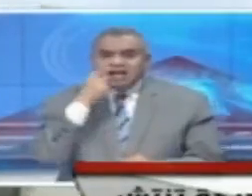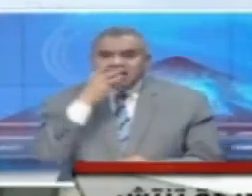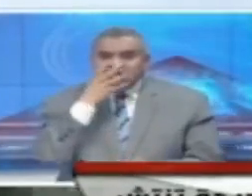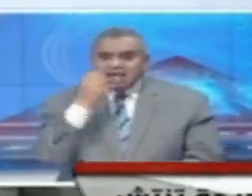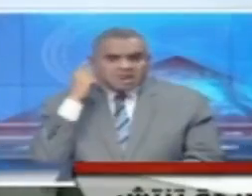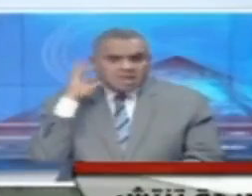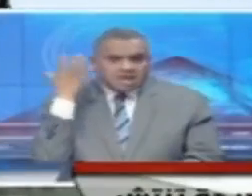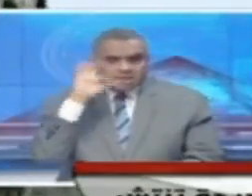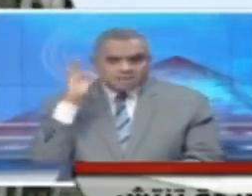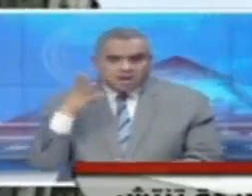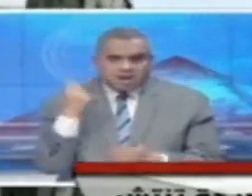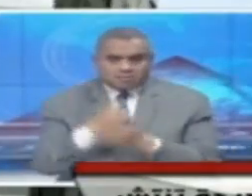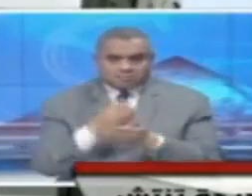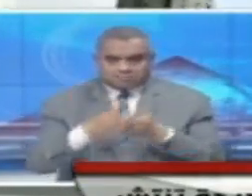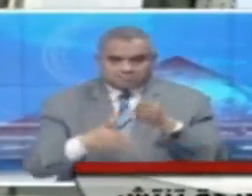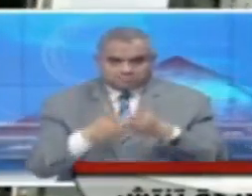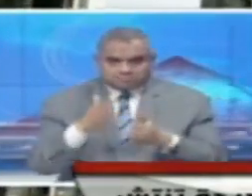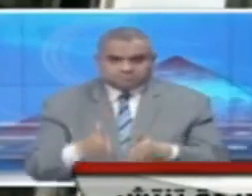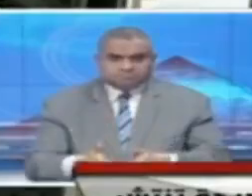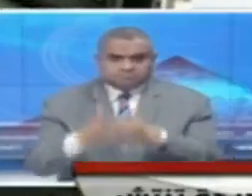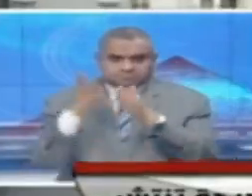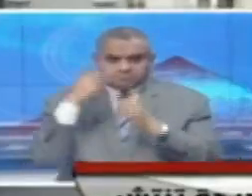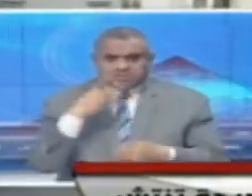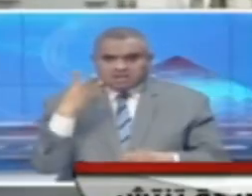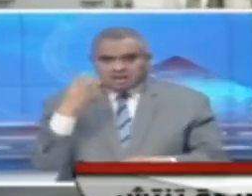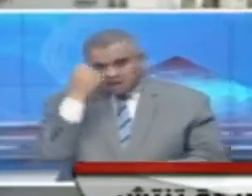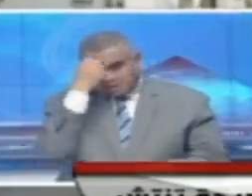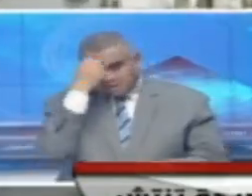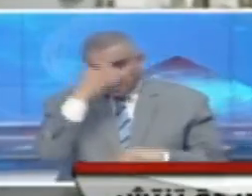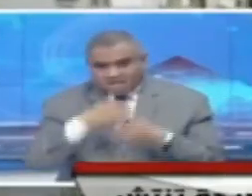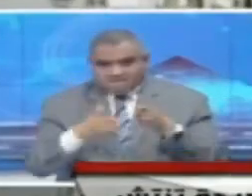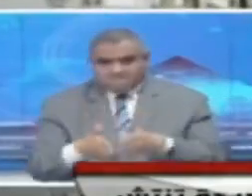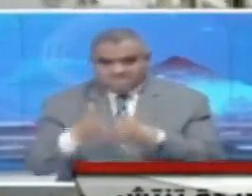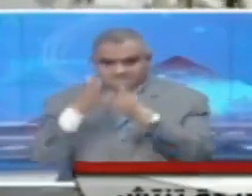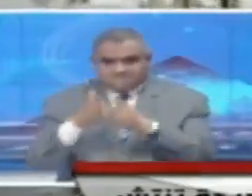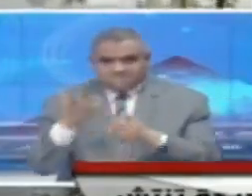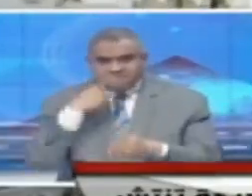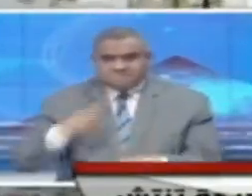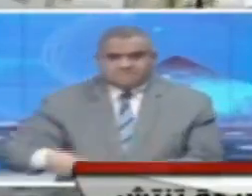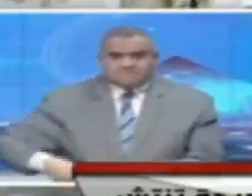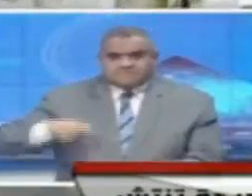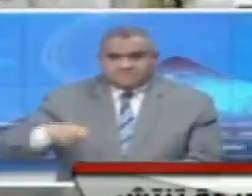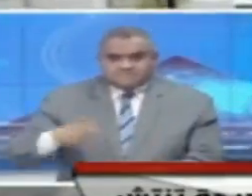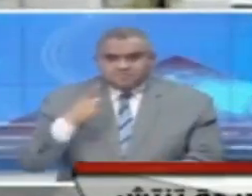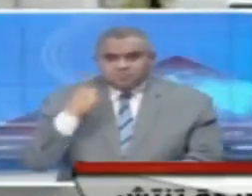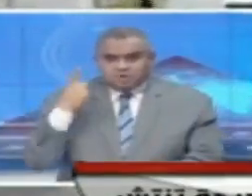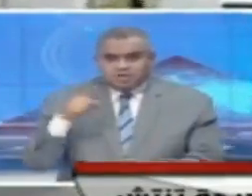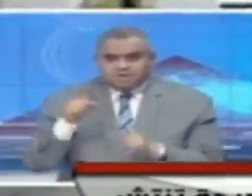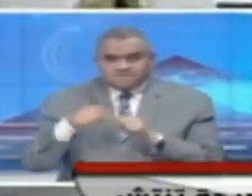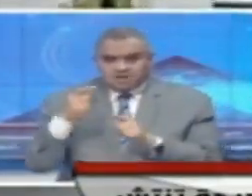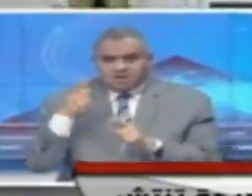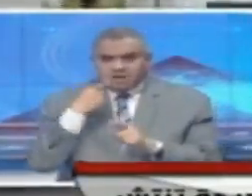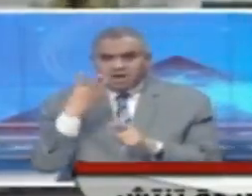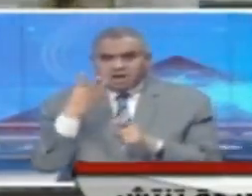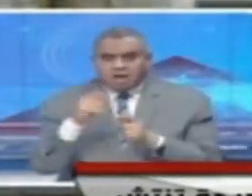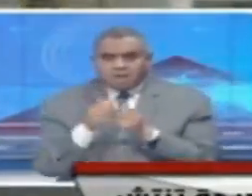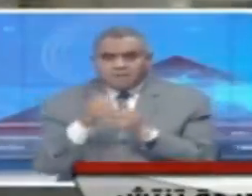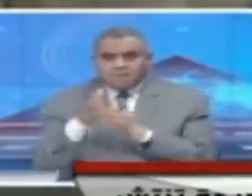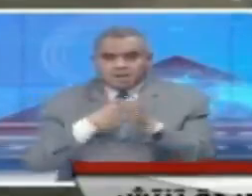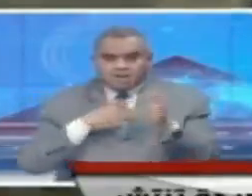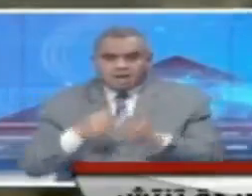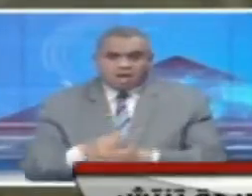الفاخر تم الانتهاء من تنفيذ 4,000 وحدة بتكلفة تصل إلى 1.4 مليار